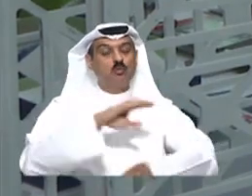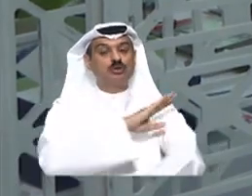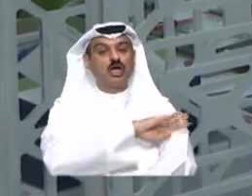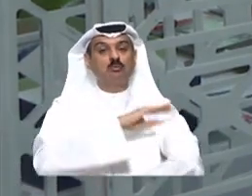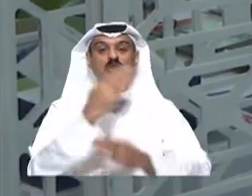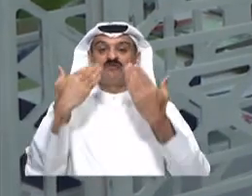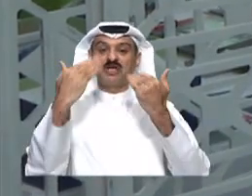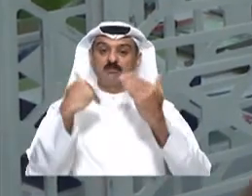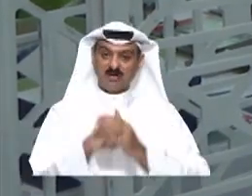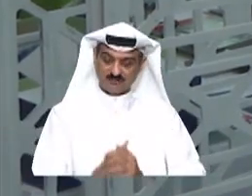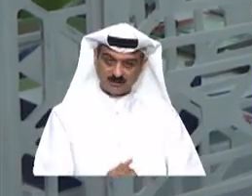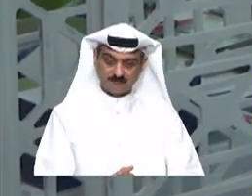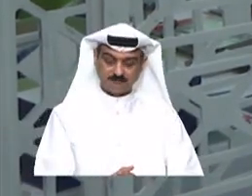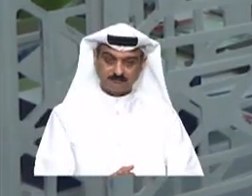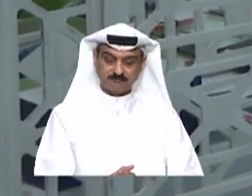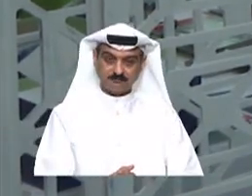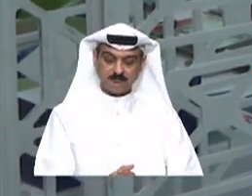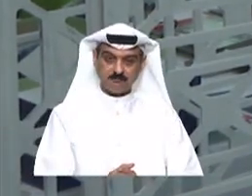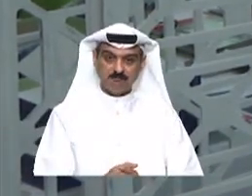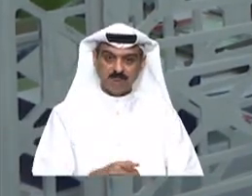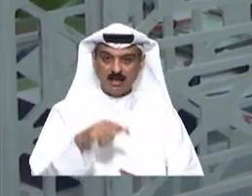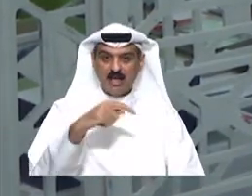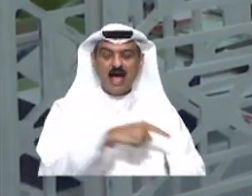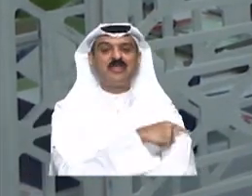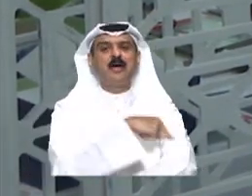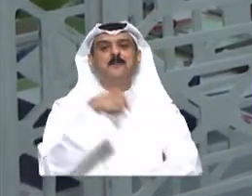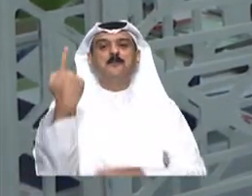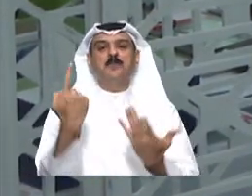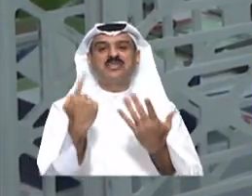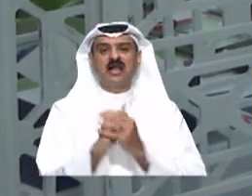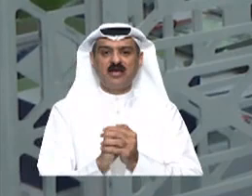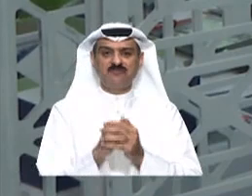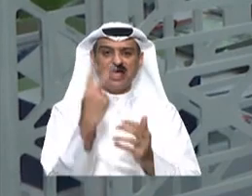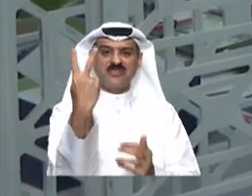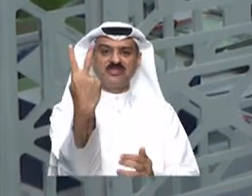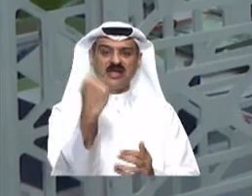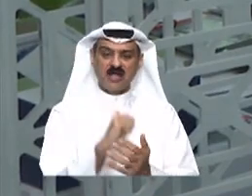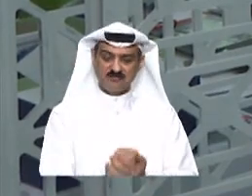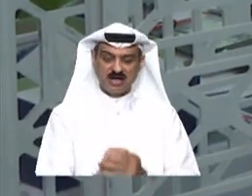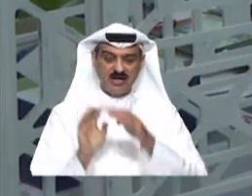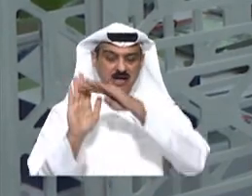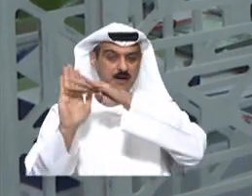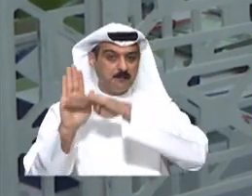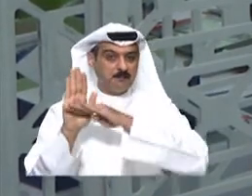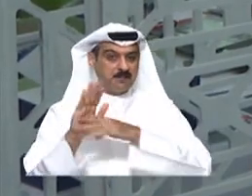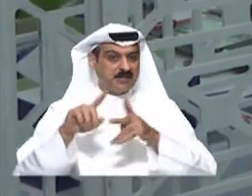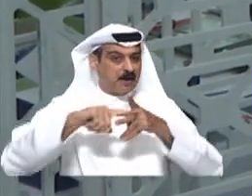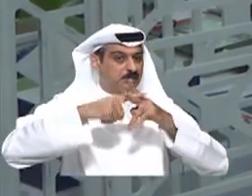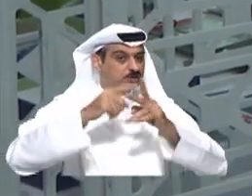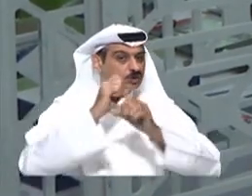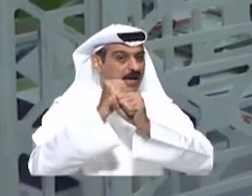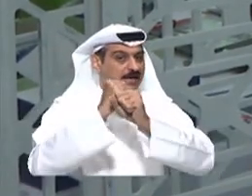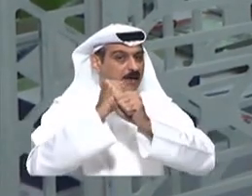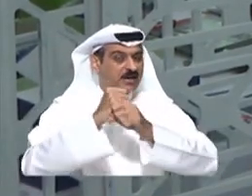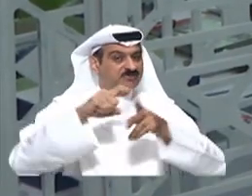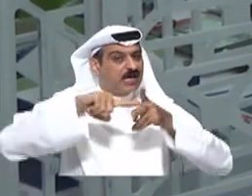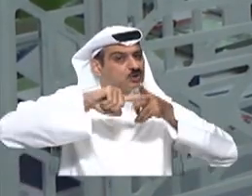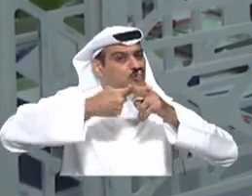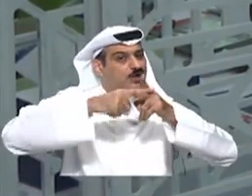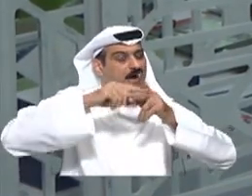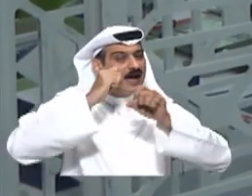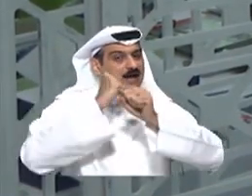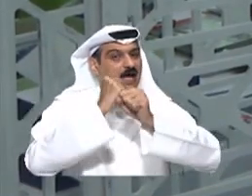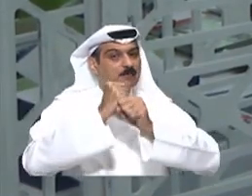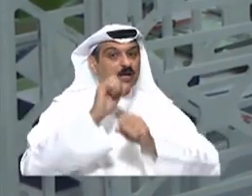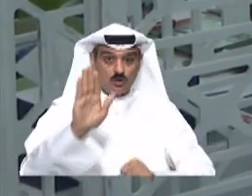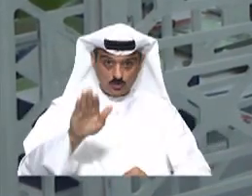المقنعة. نذكر منها مشروعين أساسيين اللي هي منصة توظيف وأيضا برنامج صناع العمل. برنامج صناع العمل تواجد